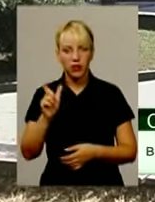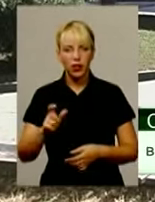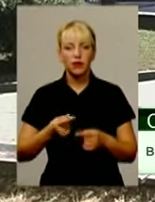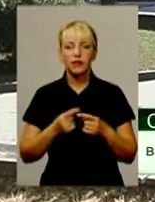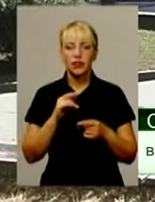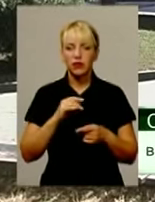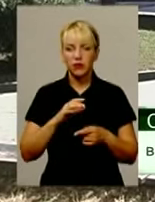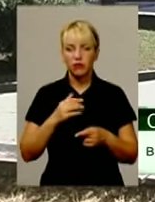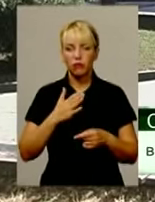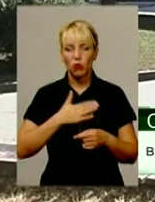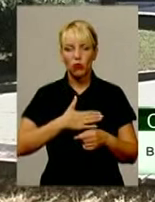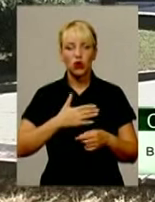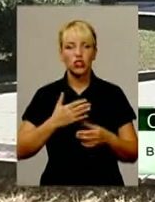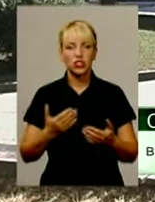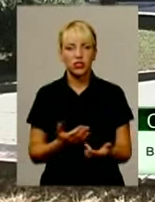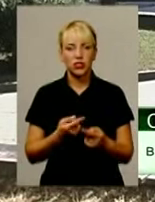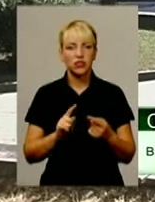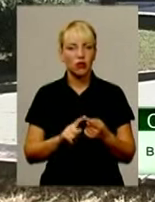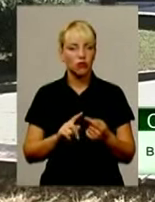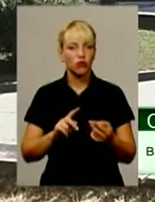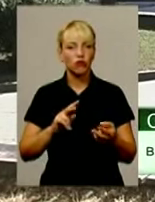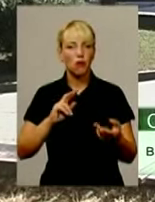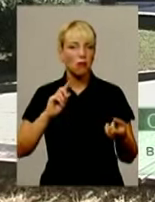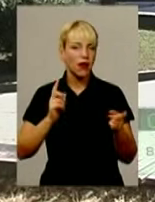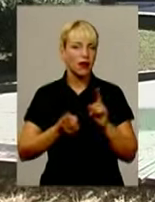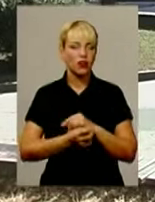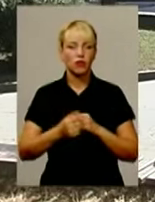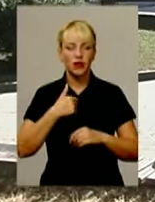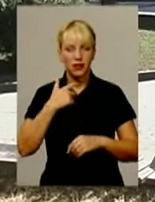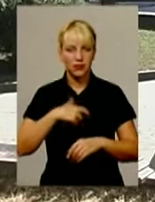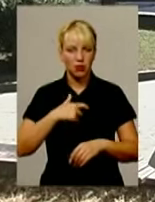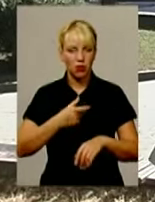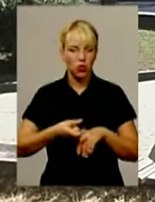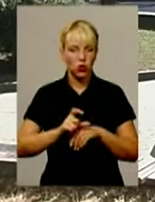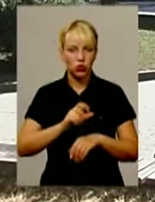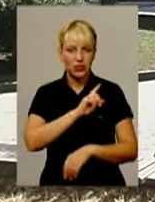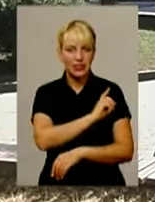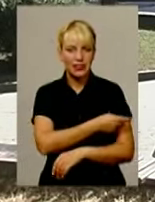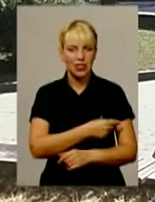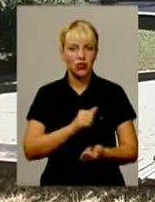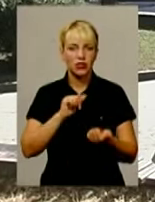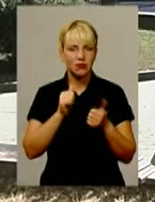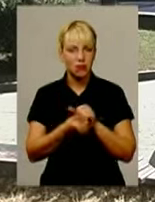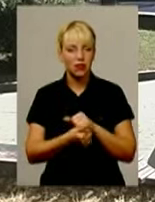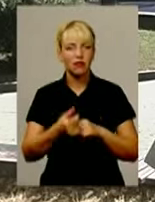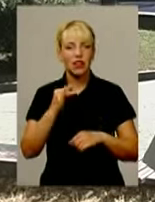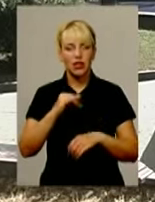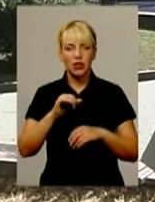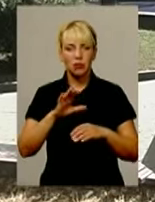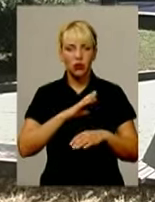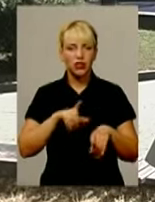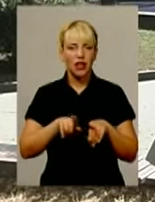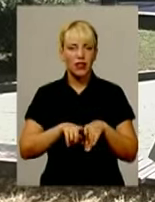був такий певний перелом. Я досить таки себе сильно змінив, бо були дні, коли через не можу вже якісь